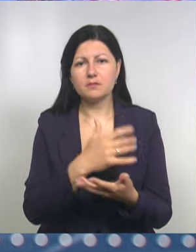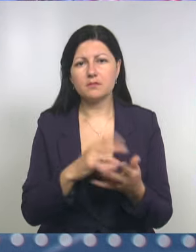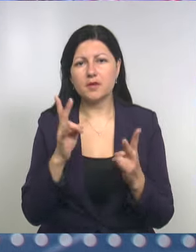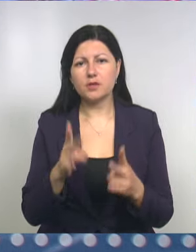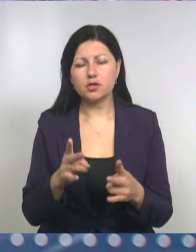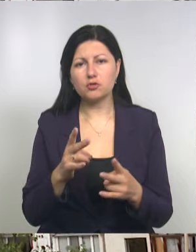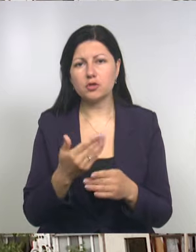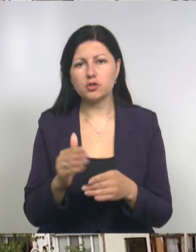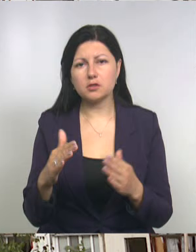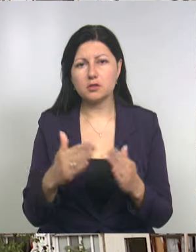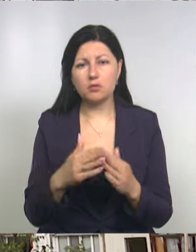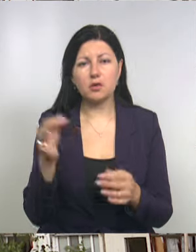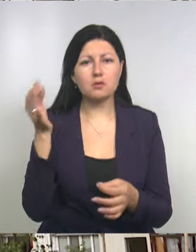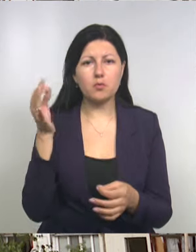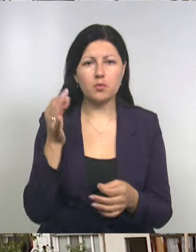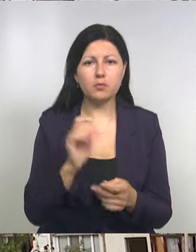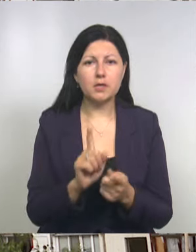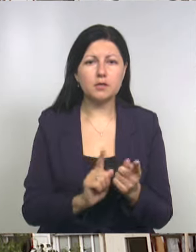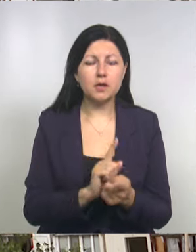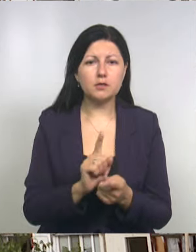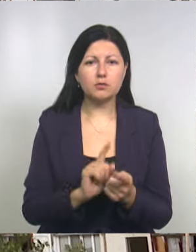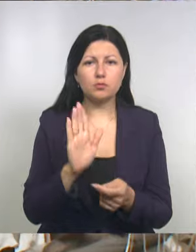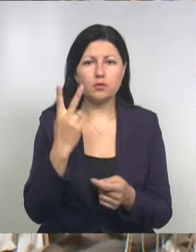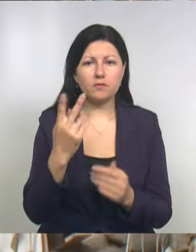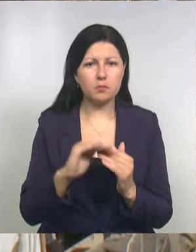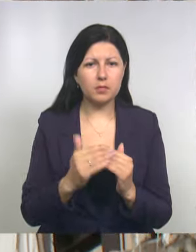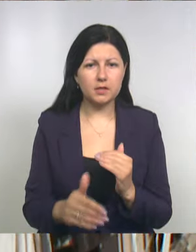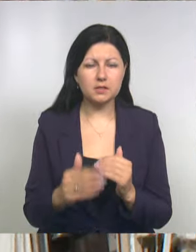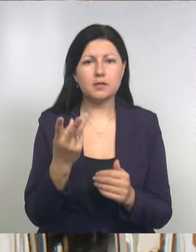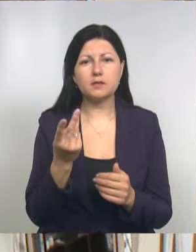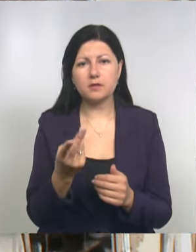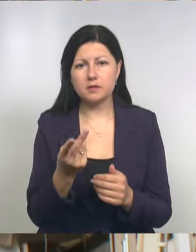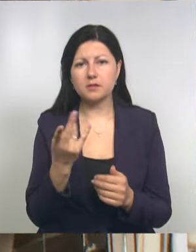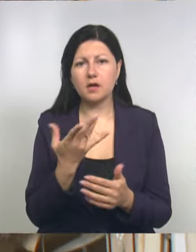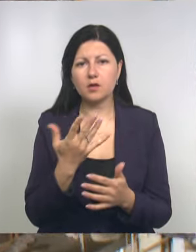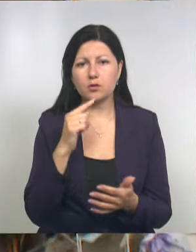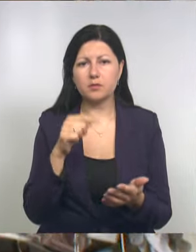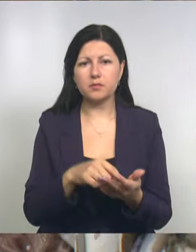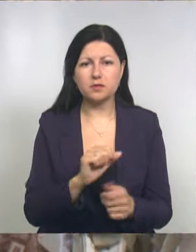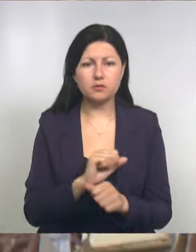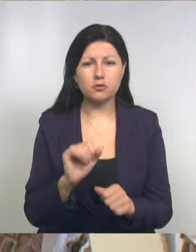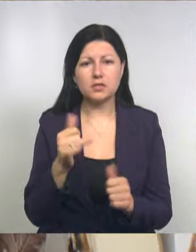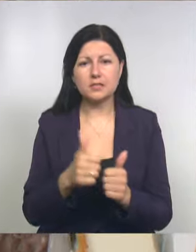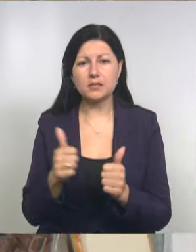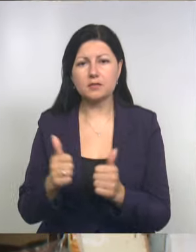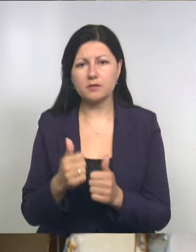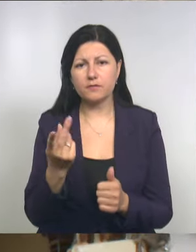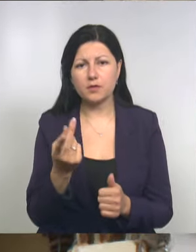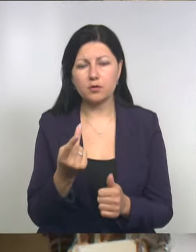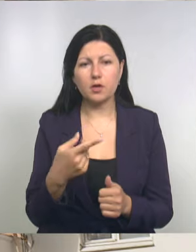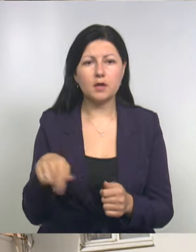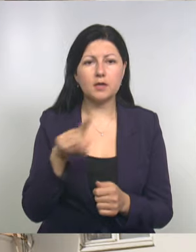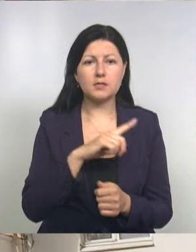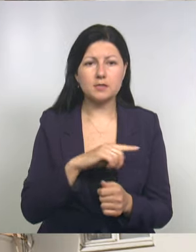дома. Напомним, реконструкции подлежат два подъезда. Третий, на который пришелся удар, и соседний второй. Остальные